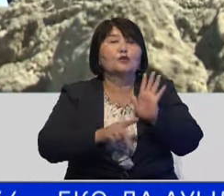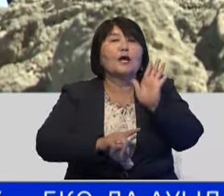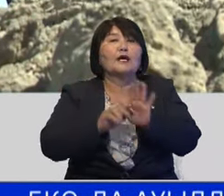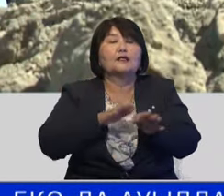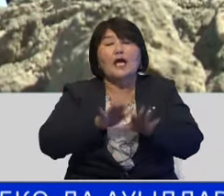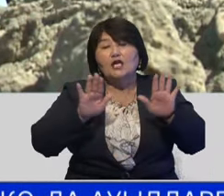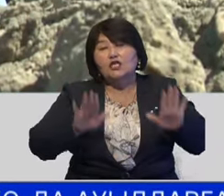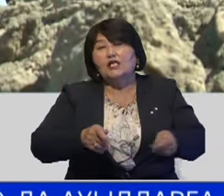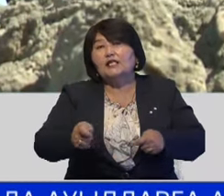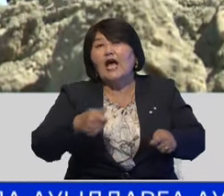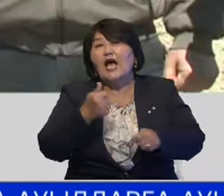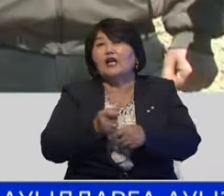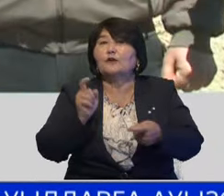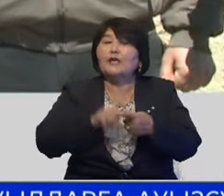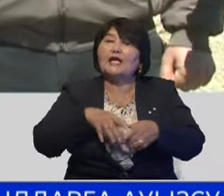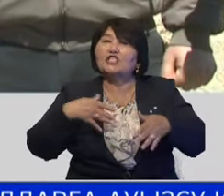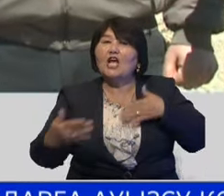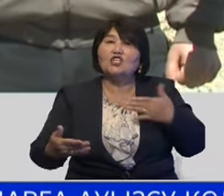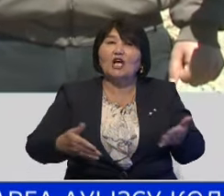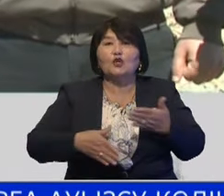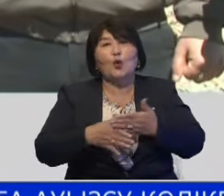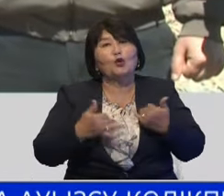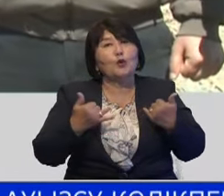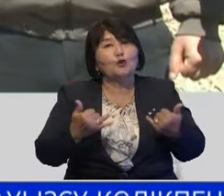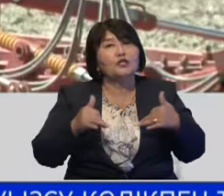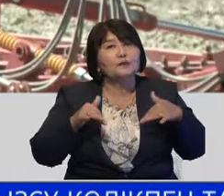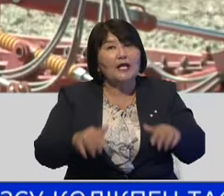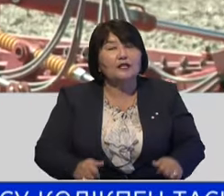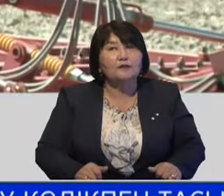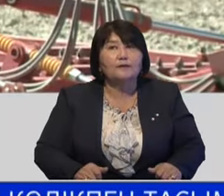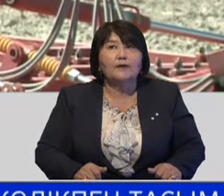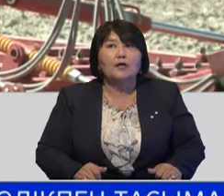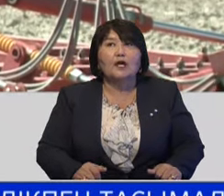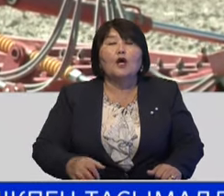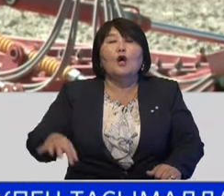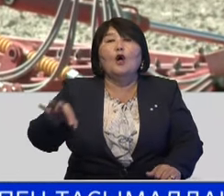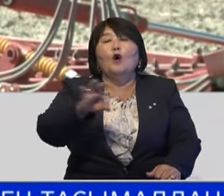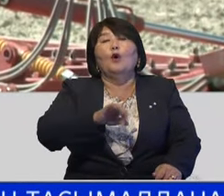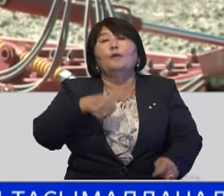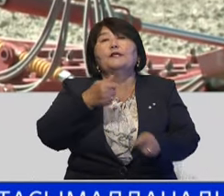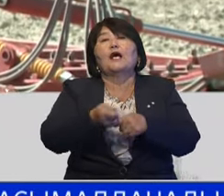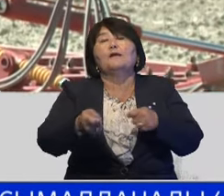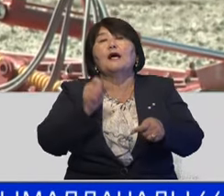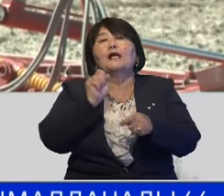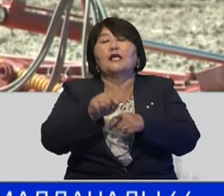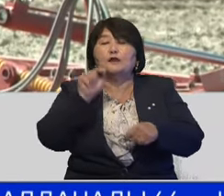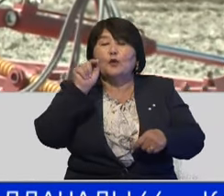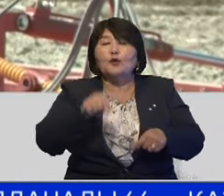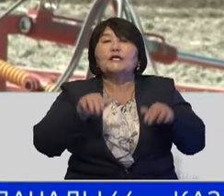асыруға жергілікті әкімдік тарапынан жан-жақты қолдау көрсетіліп жатыр. Облыс басшымыздың тапсырмасы бойынша осы